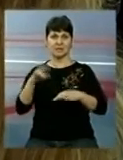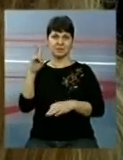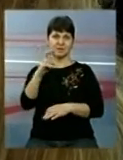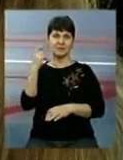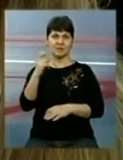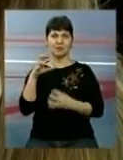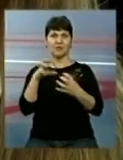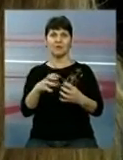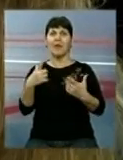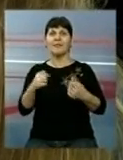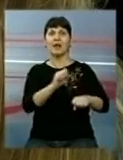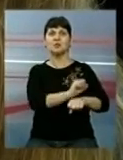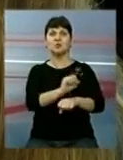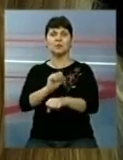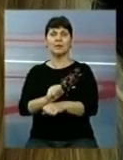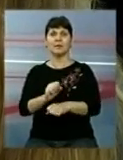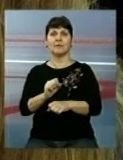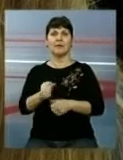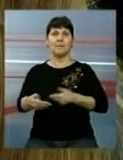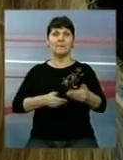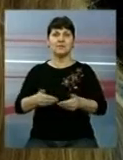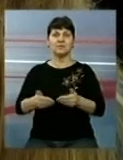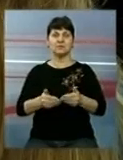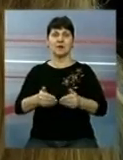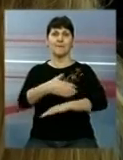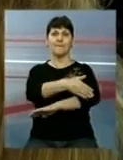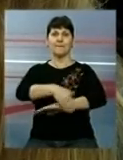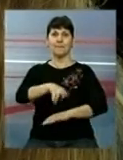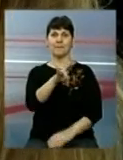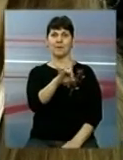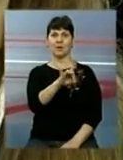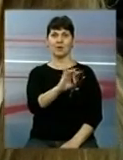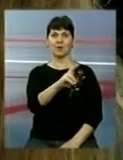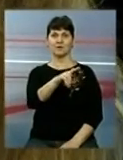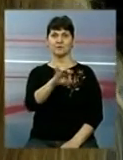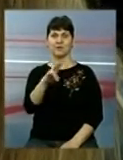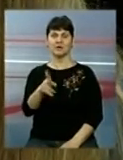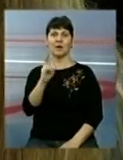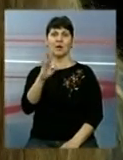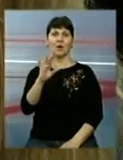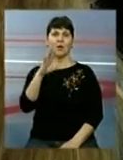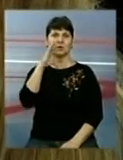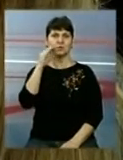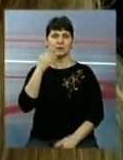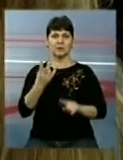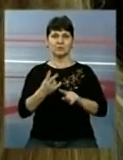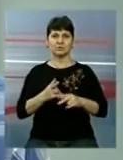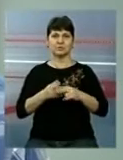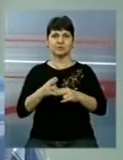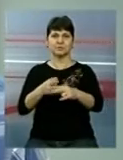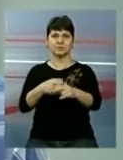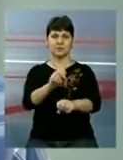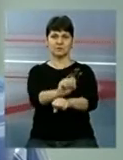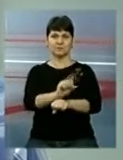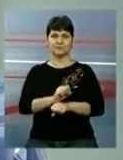розуміємо, де зупинки, і не розуміємо навіть пішки, як нам пройти по проспекту, бо нам треба минути кілька парканів і кілька стоянок.